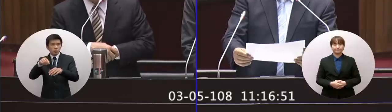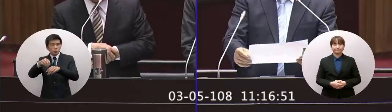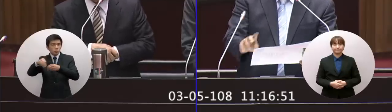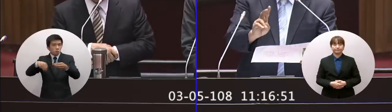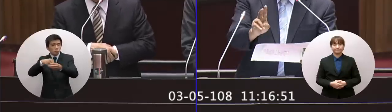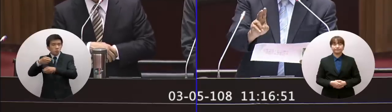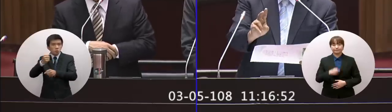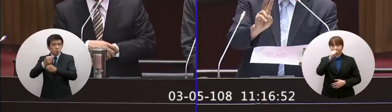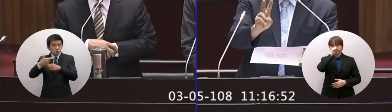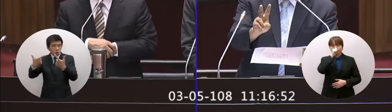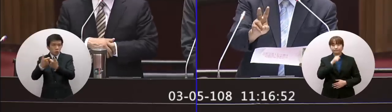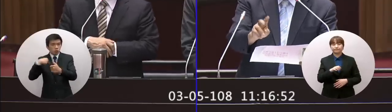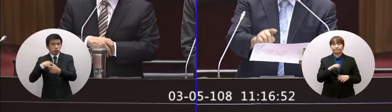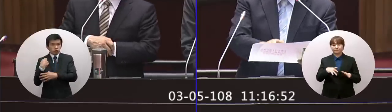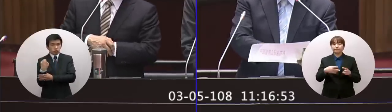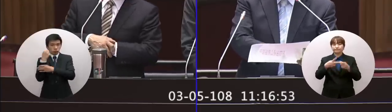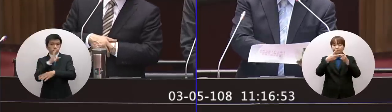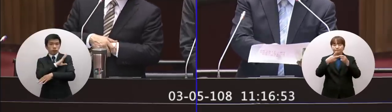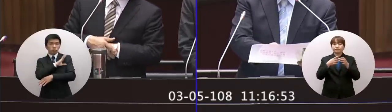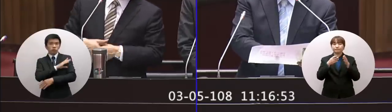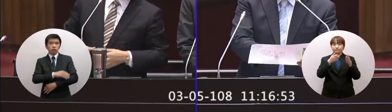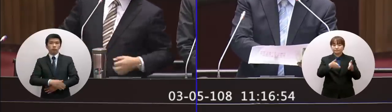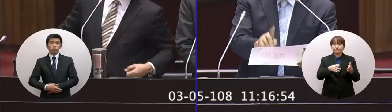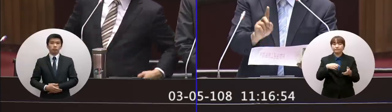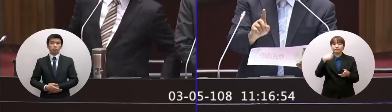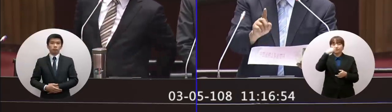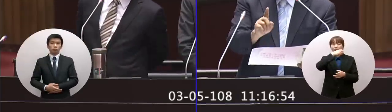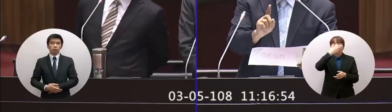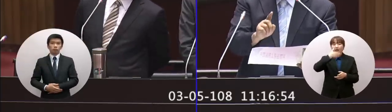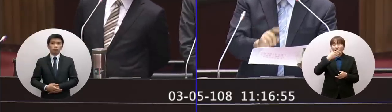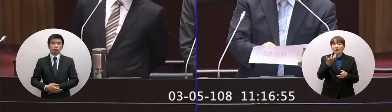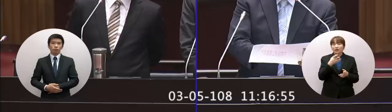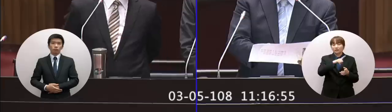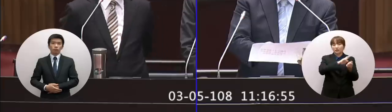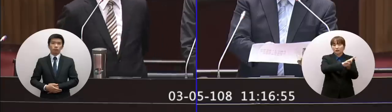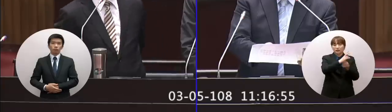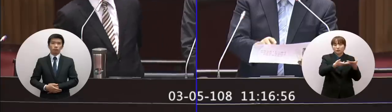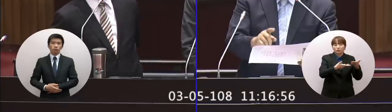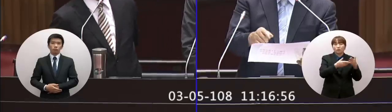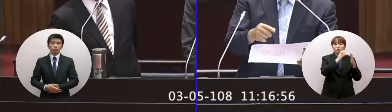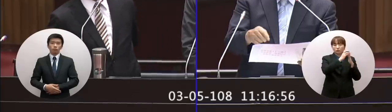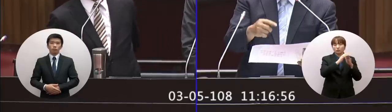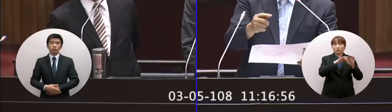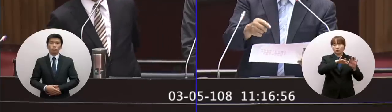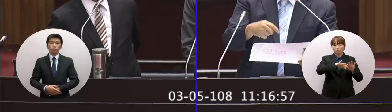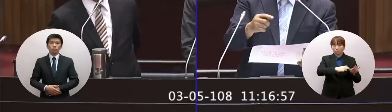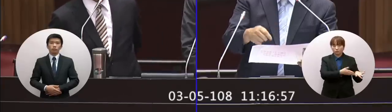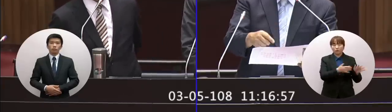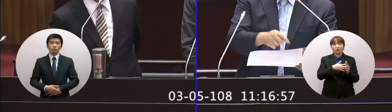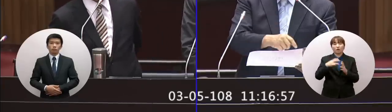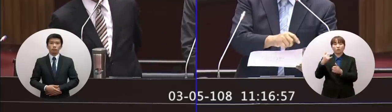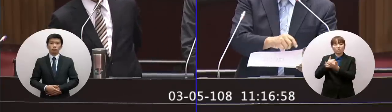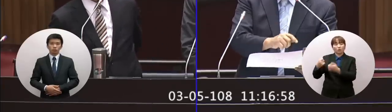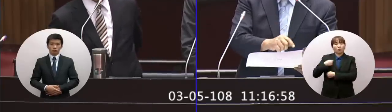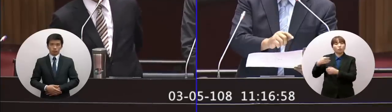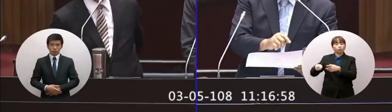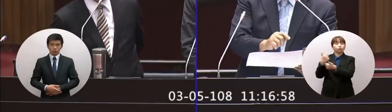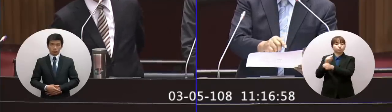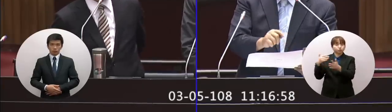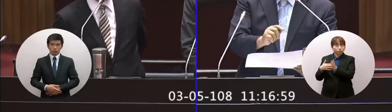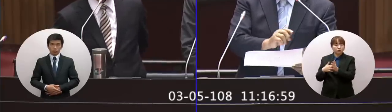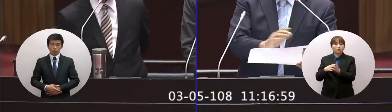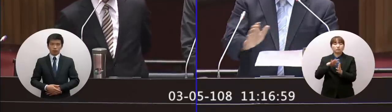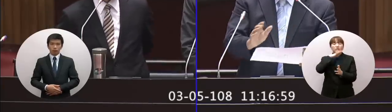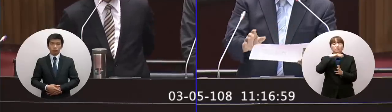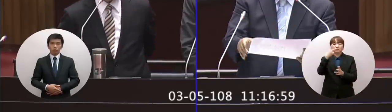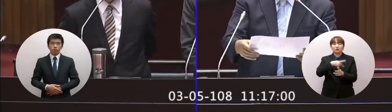用，我都很支持。 好，院长，第二个关于台糖，我刚讲是林务局啊，那退服会的我们已经有经验，等一下我们来把都